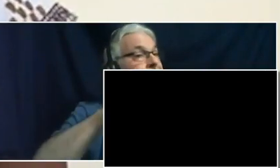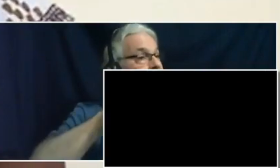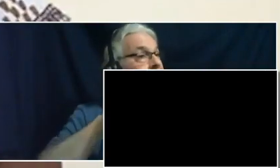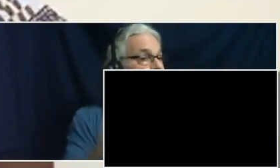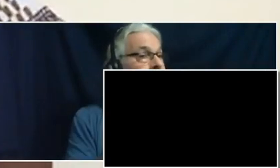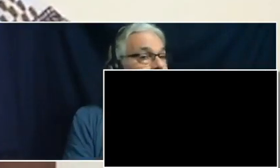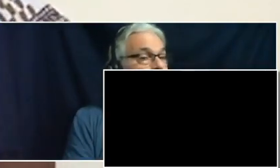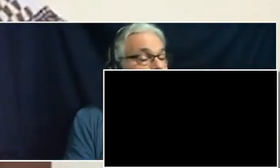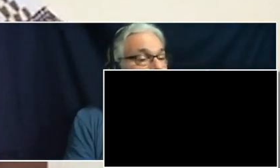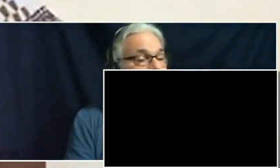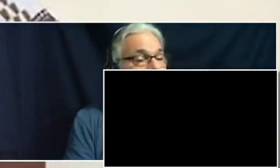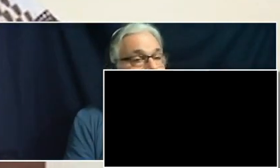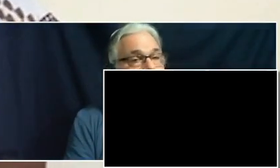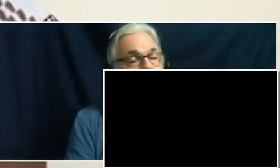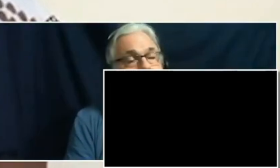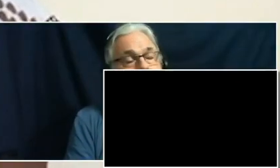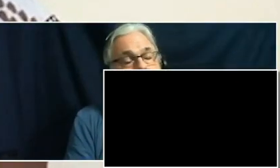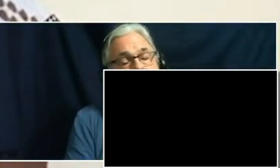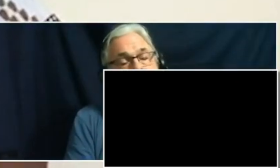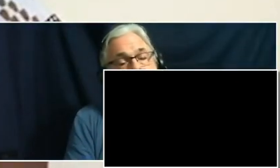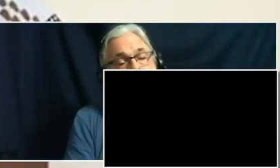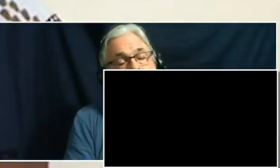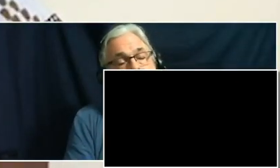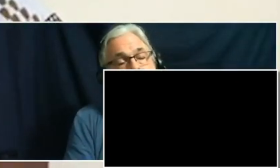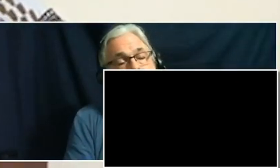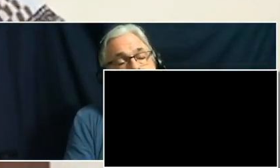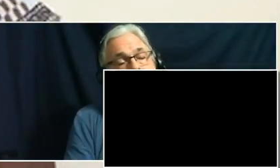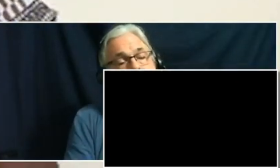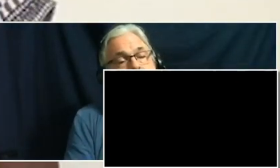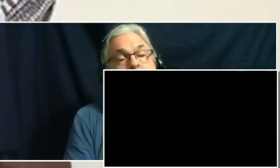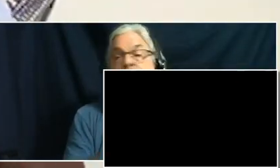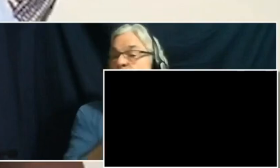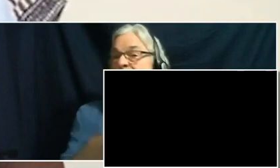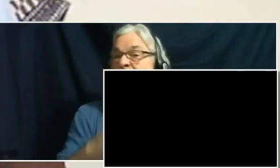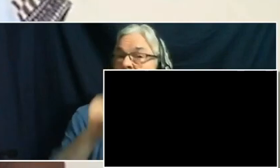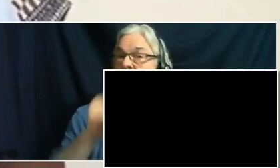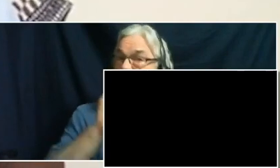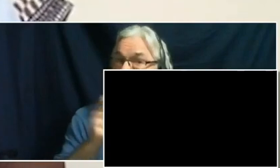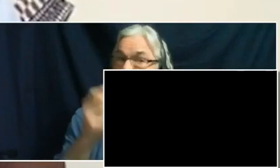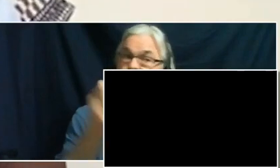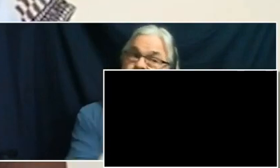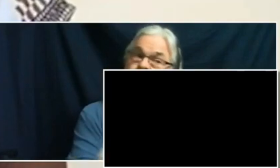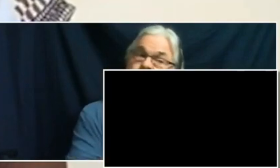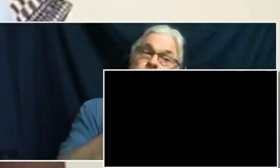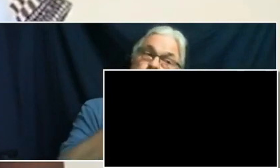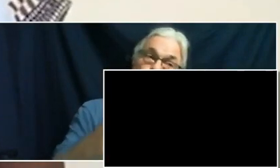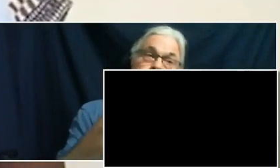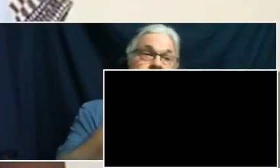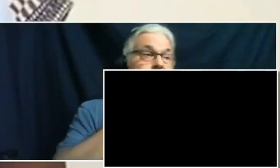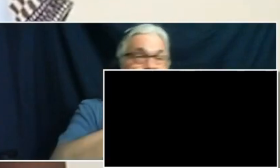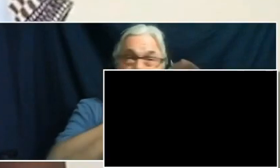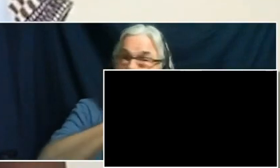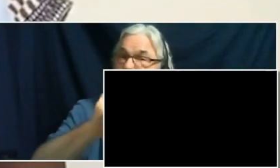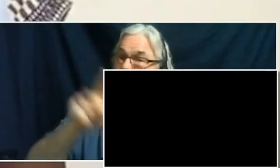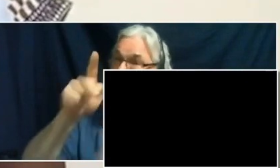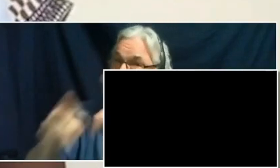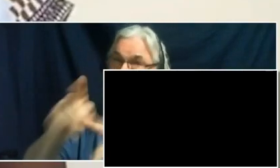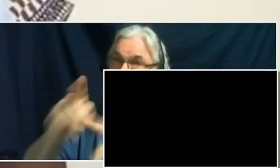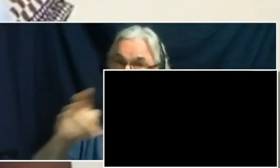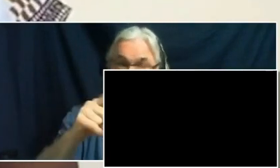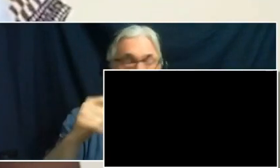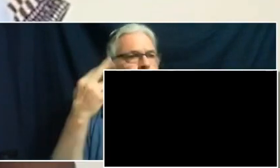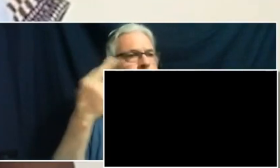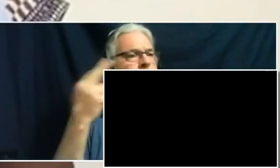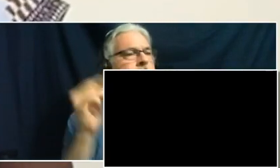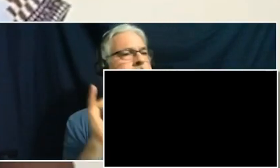trouver dans leur salle de classe. Sans ces changements, les élèves des populations autochtones reçoivent un message de la part de leur système